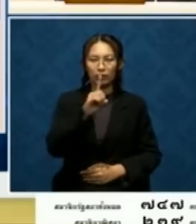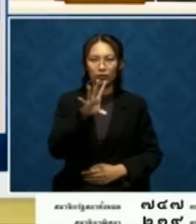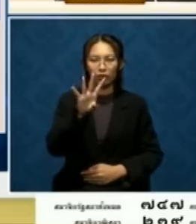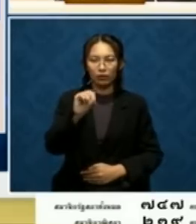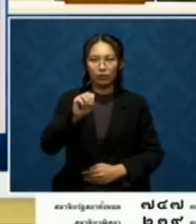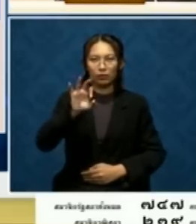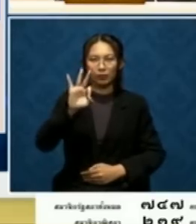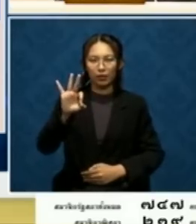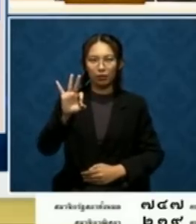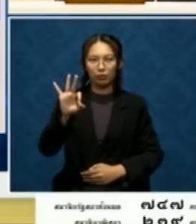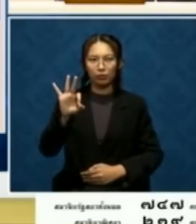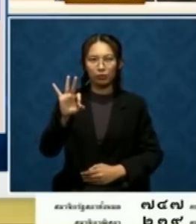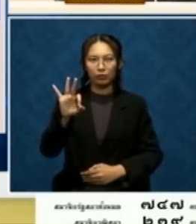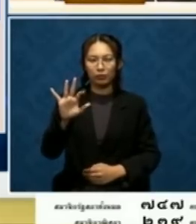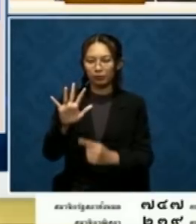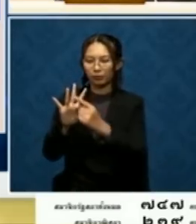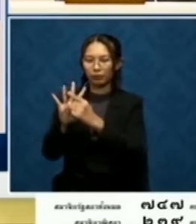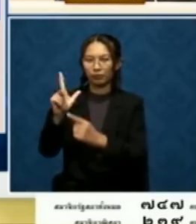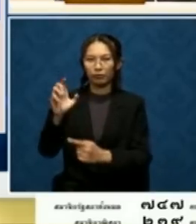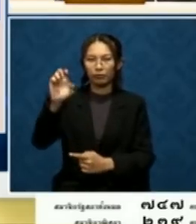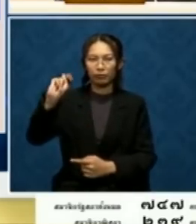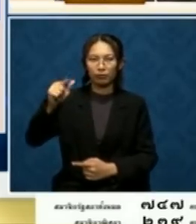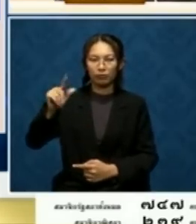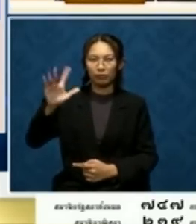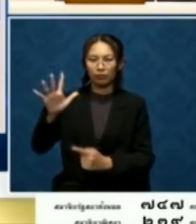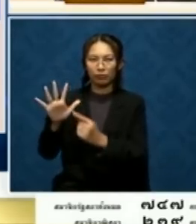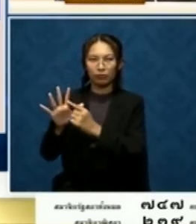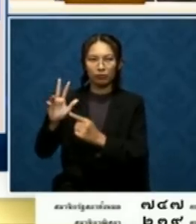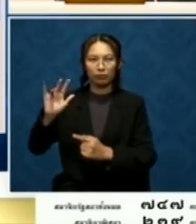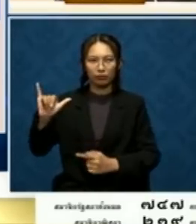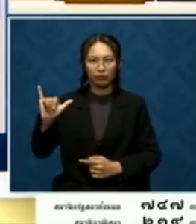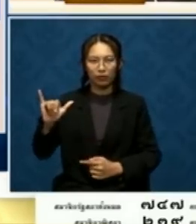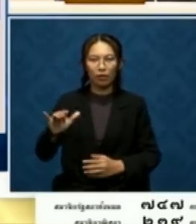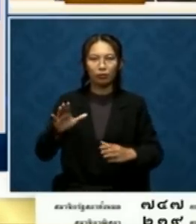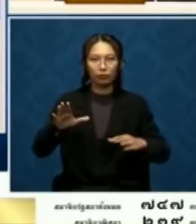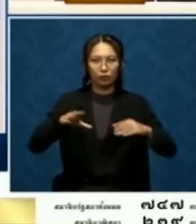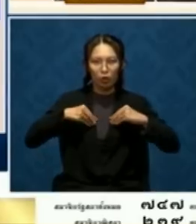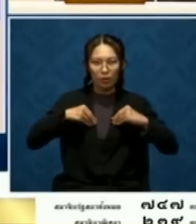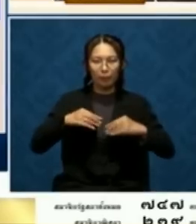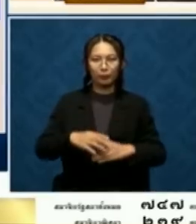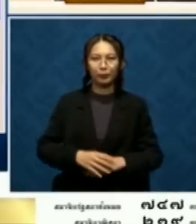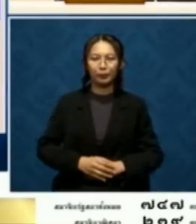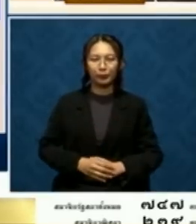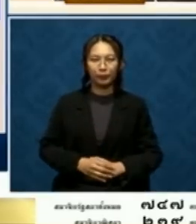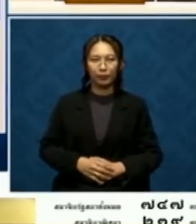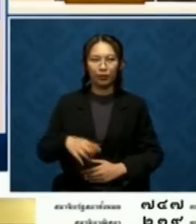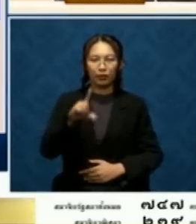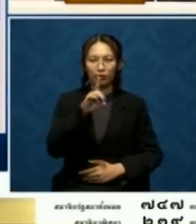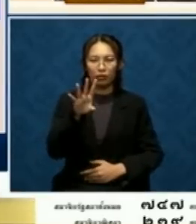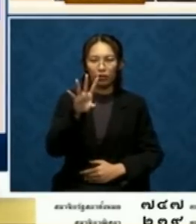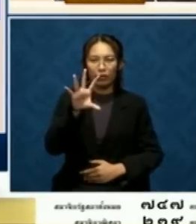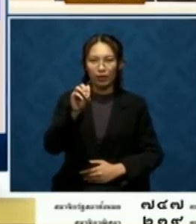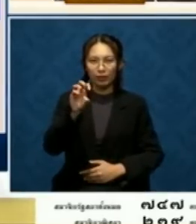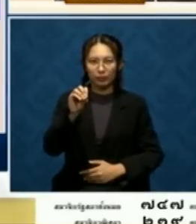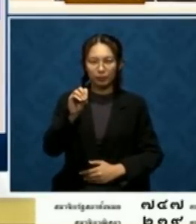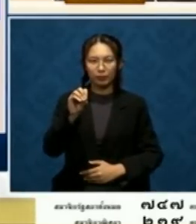เกี่ยวกันเรื่องนายกวันนี้ทั้งหมดเลย เกี่ยวใช่ไหม วันนี้มันมีการเมืองอยู่3เรื่องนะการเมืองในเรื่องคุณทักษิณการเมืองในเรื่องก้าวไกล